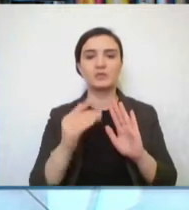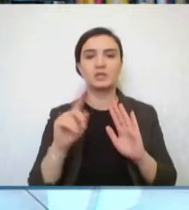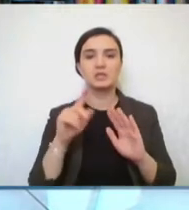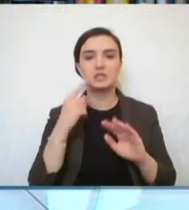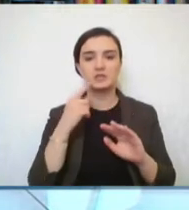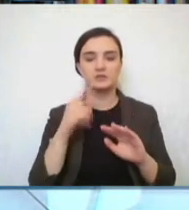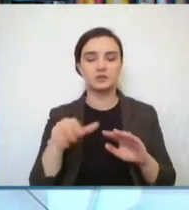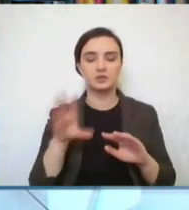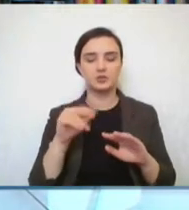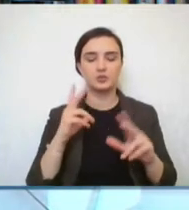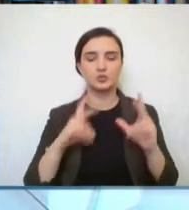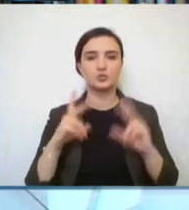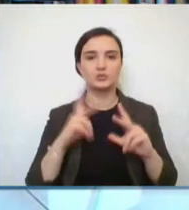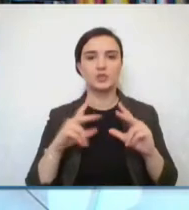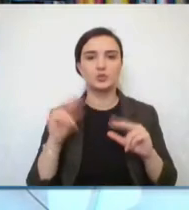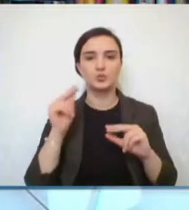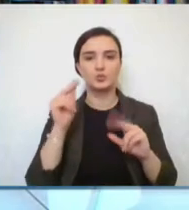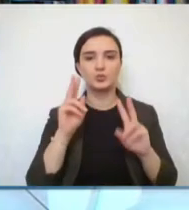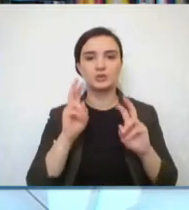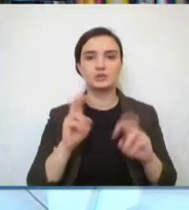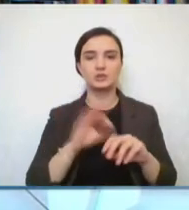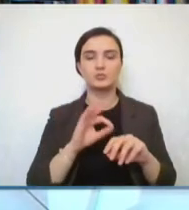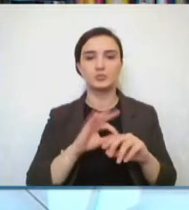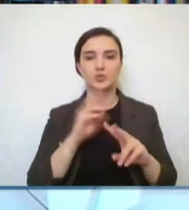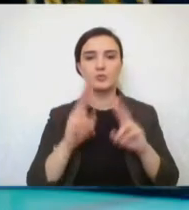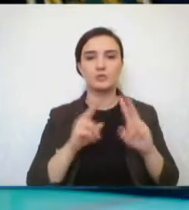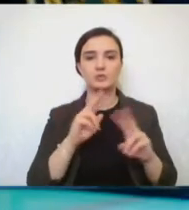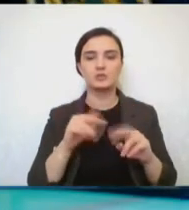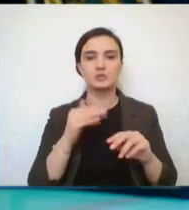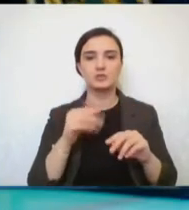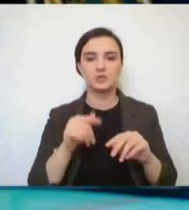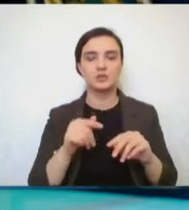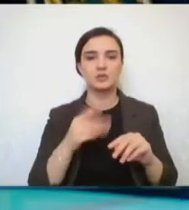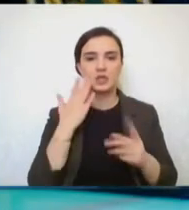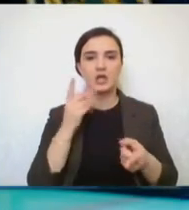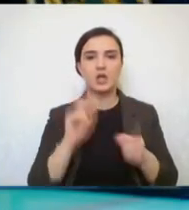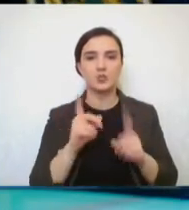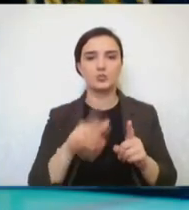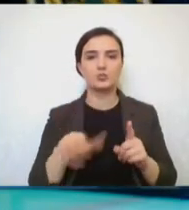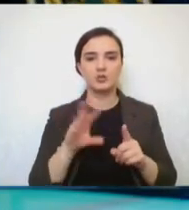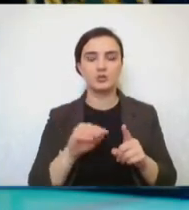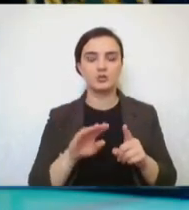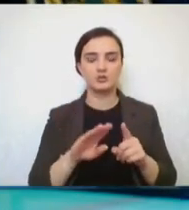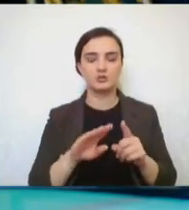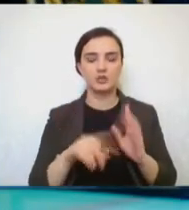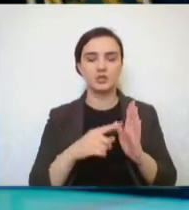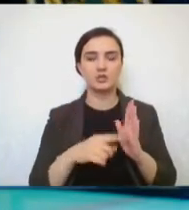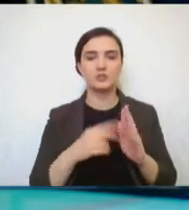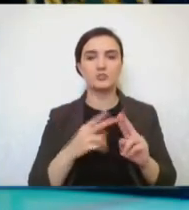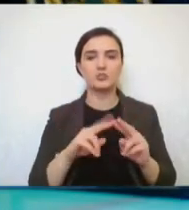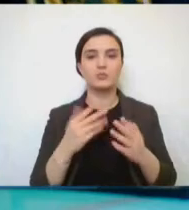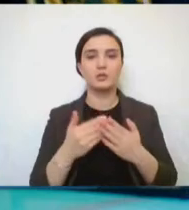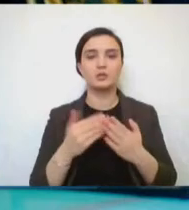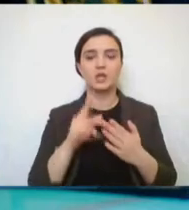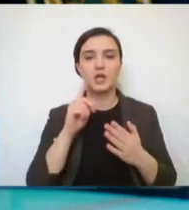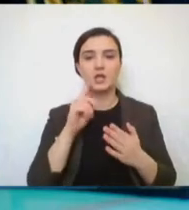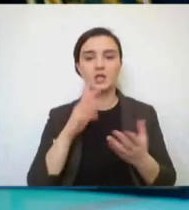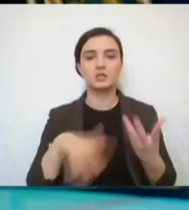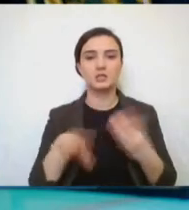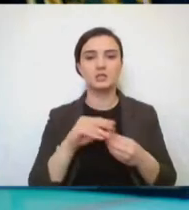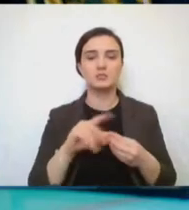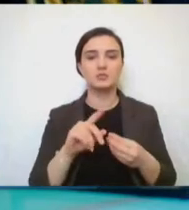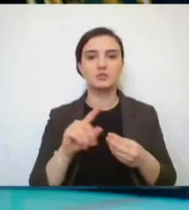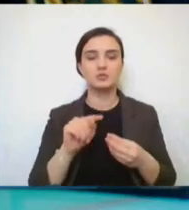სტუდენტური სიმპტომატიკის და რეალურად სიმპტომატიკის არსებობის საკითხზე, იმიტომ რომ მაგალითად ახალგაზრდებში რასაკვირველია